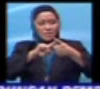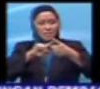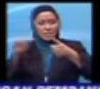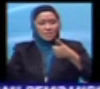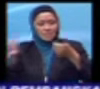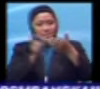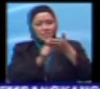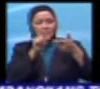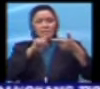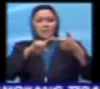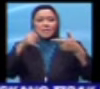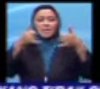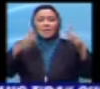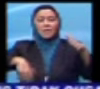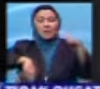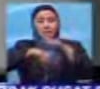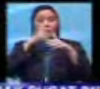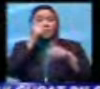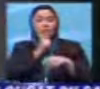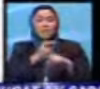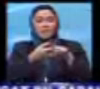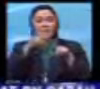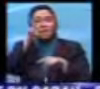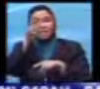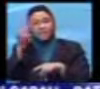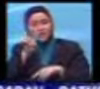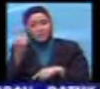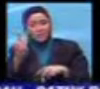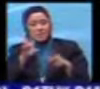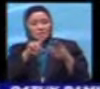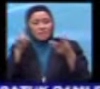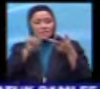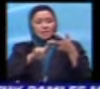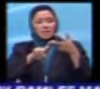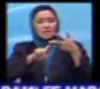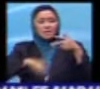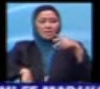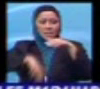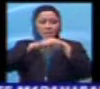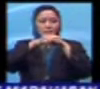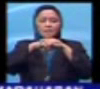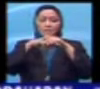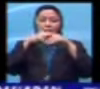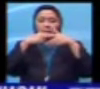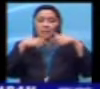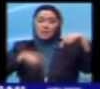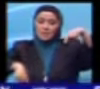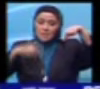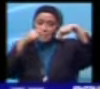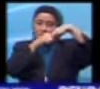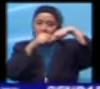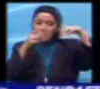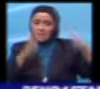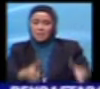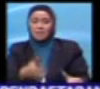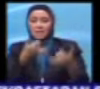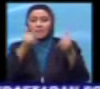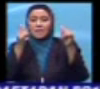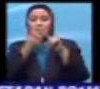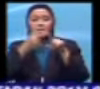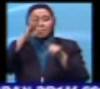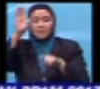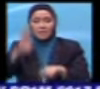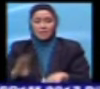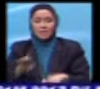tahun Venezuela, Danis Carrigues serta pemain Brazil Marlon. Anugerah Puskas 2015 sebelum